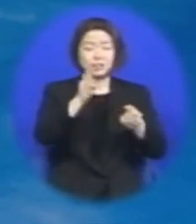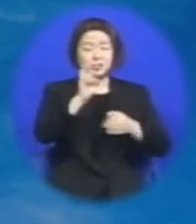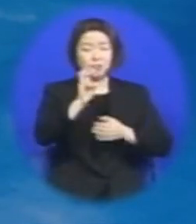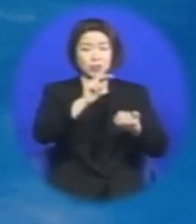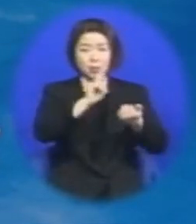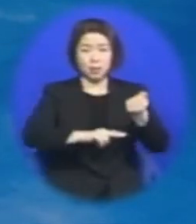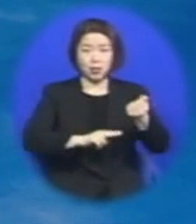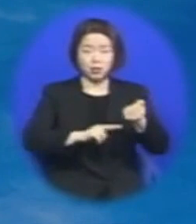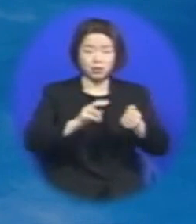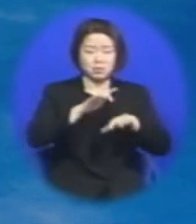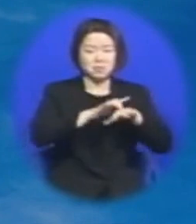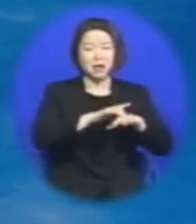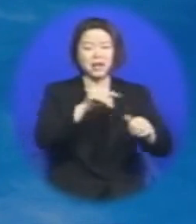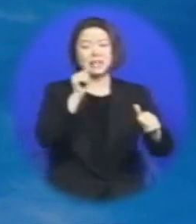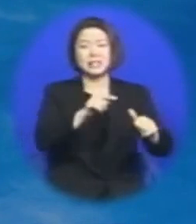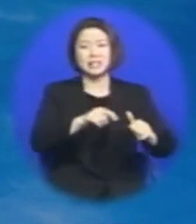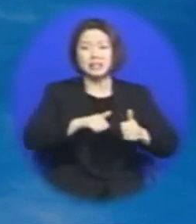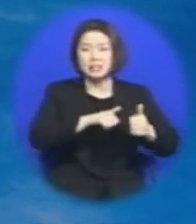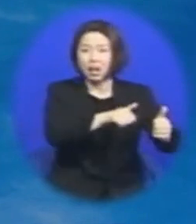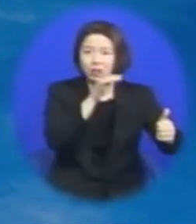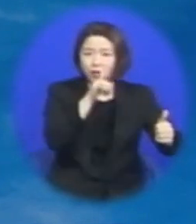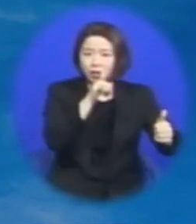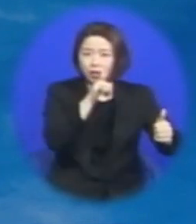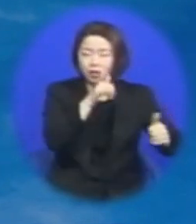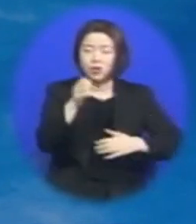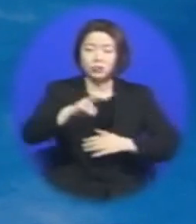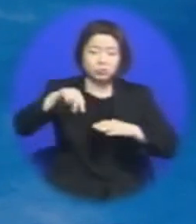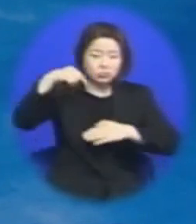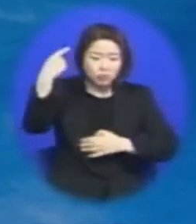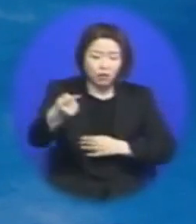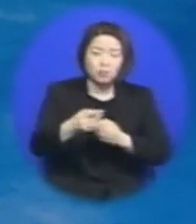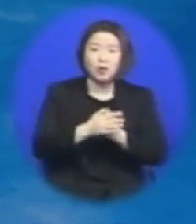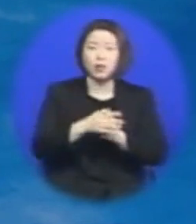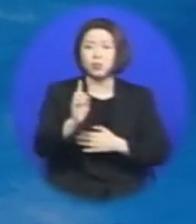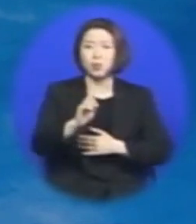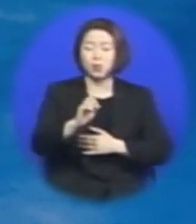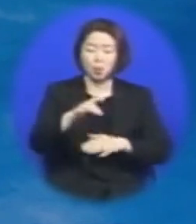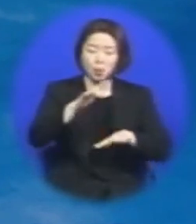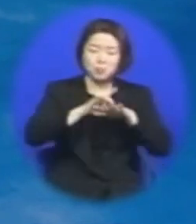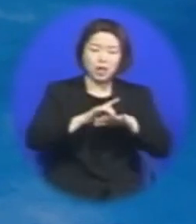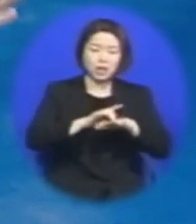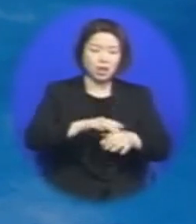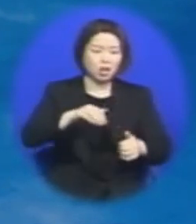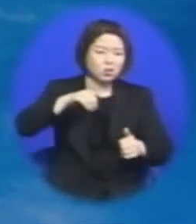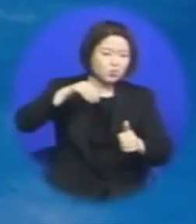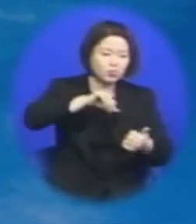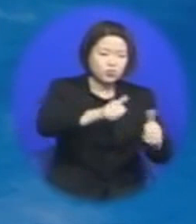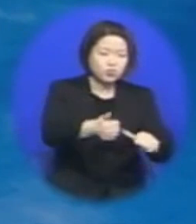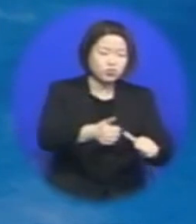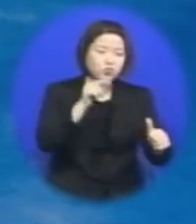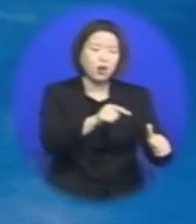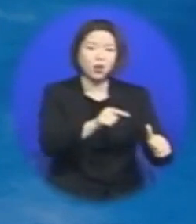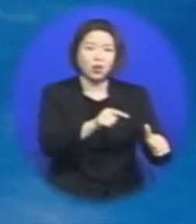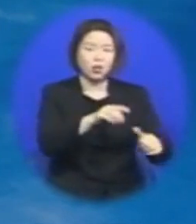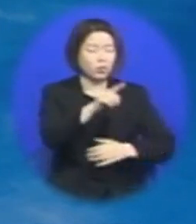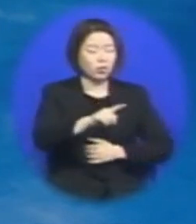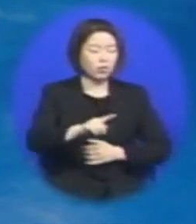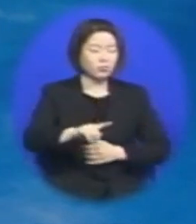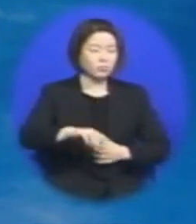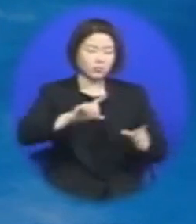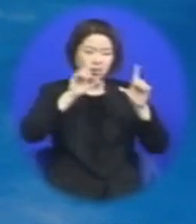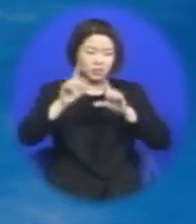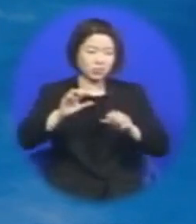거지요 그리고 그다음에는 마귀가 어떻게 합니까 죽으라 야 너는 살 자격 없어 죽어